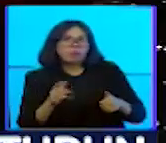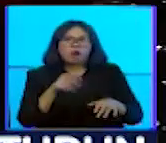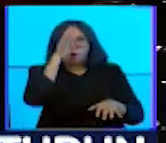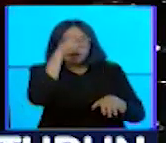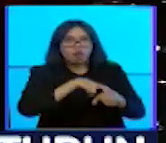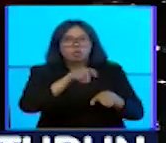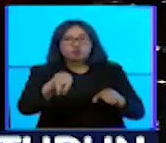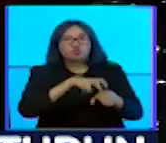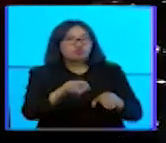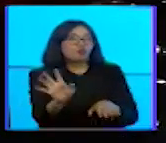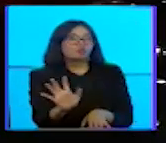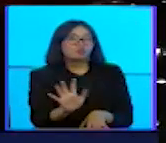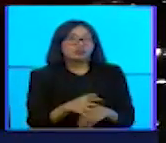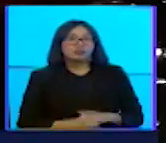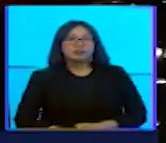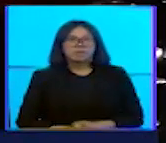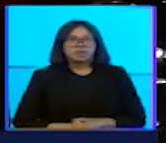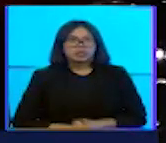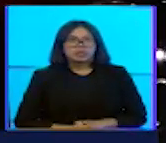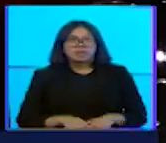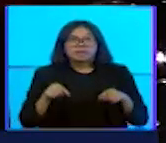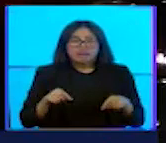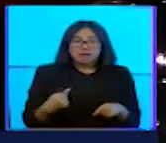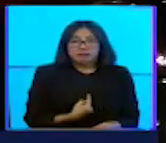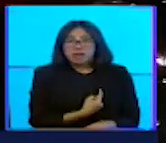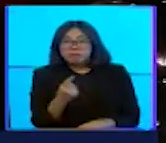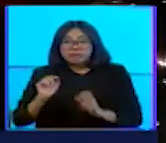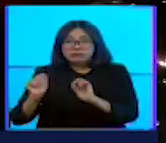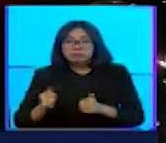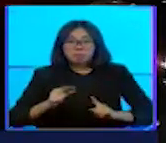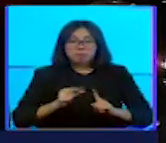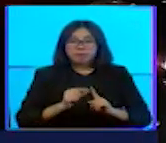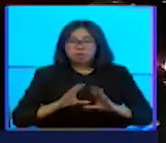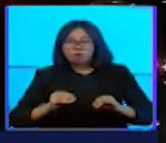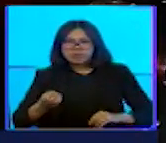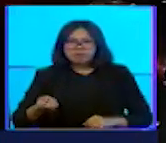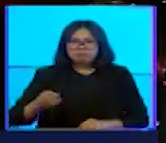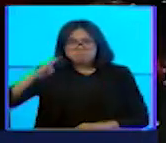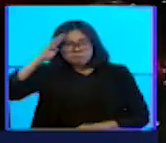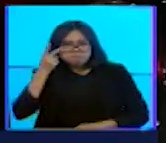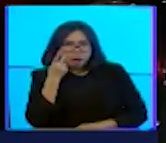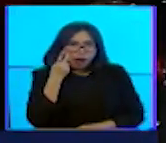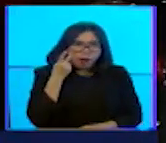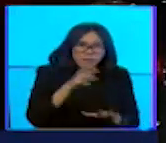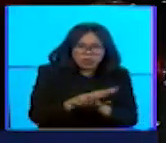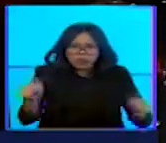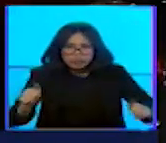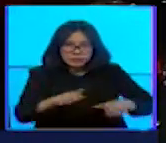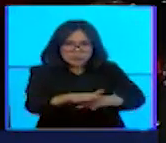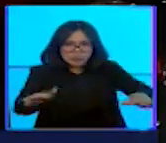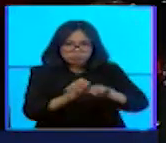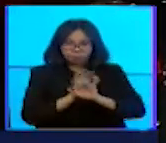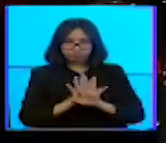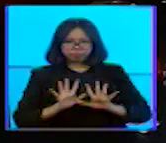Orang menurunkan lebih banyak untuk security, untuk membantu kegiatan untuk